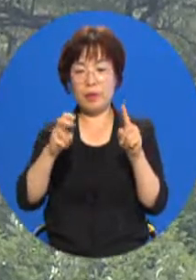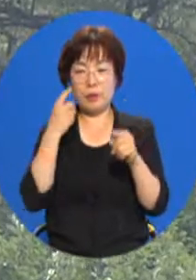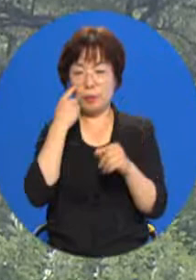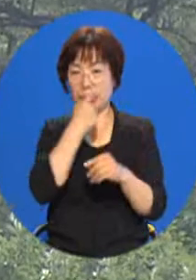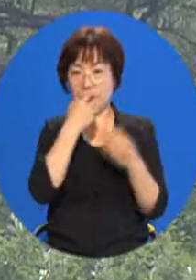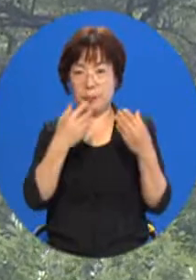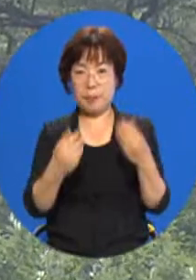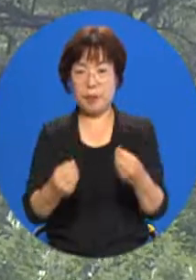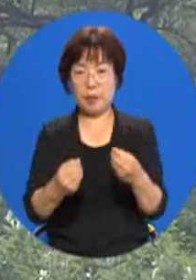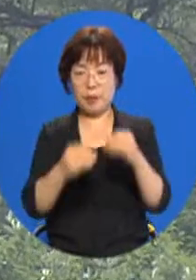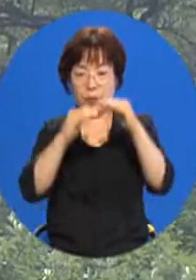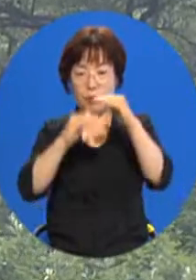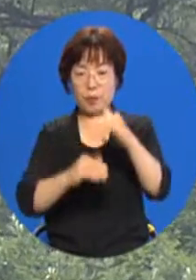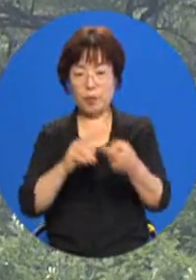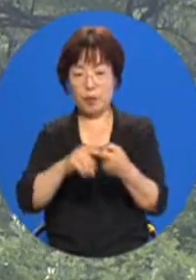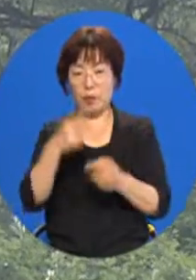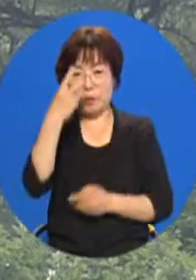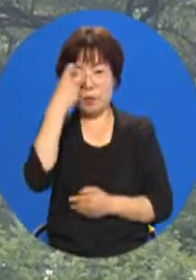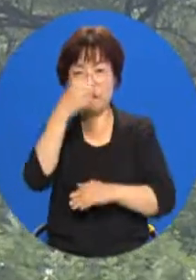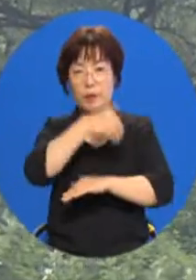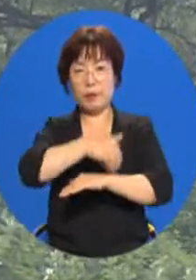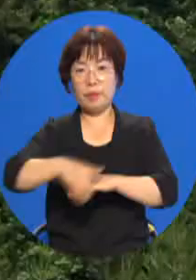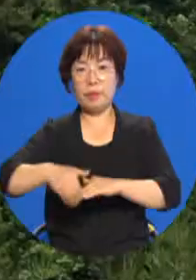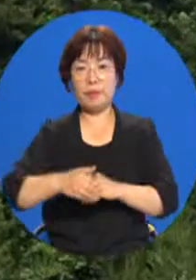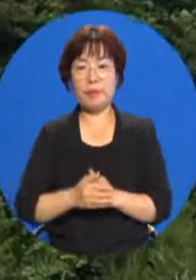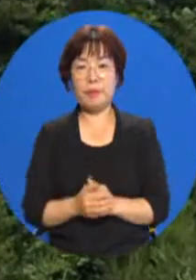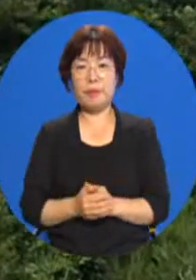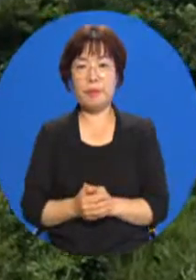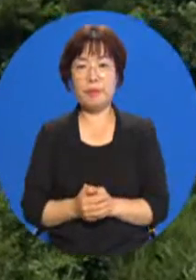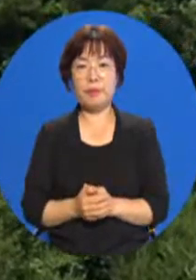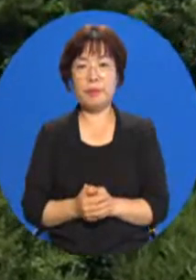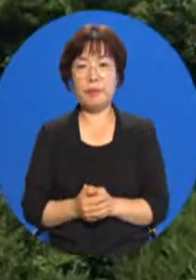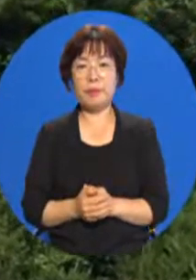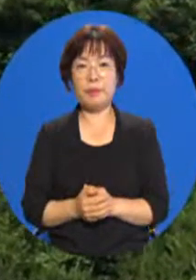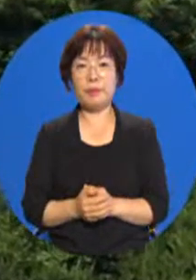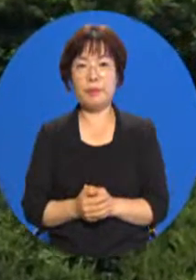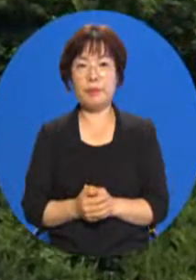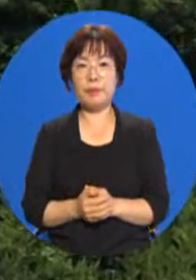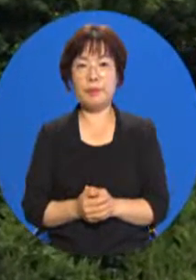확인됐다며 정확한 사고 원인을 조사 중입니다. MBC 뉴스 강서영입니다.